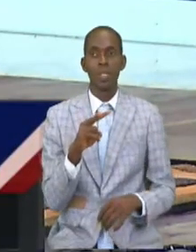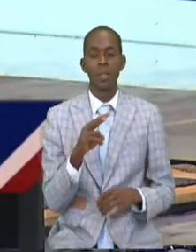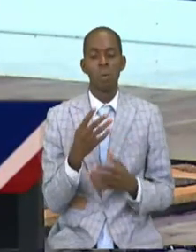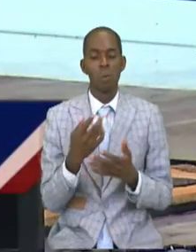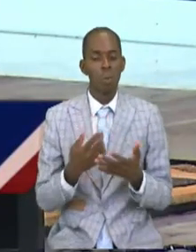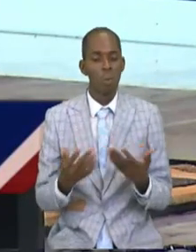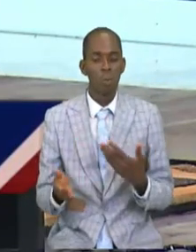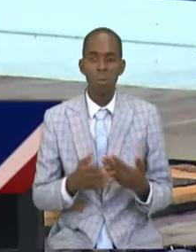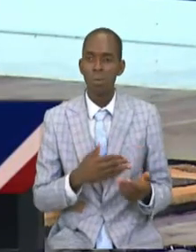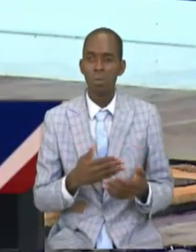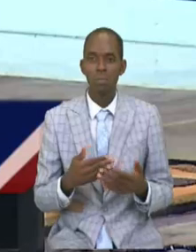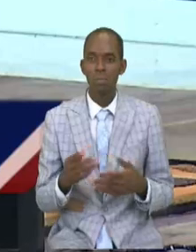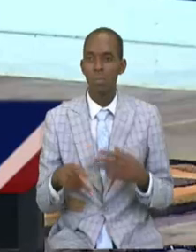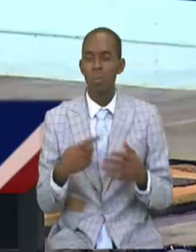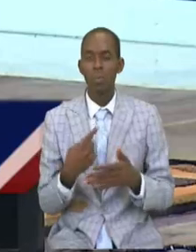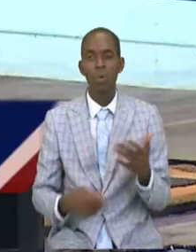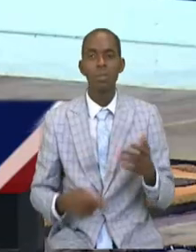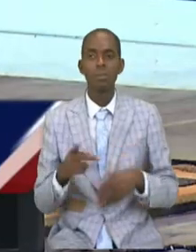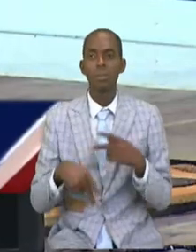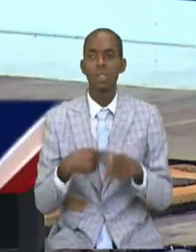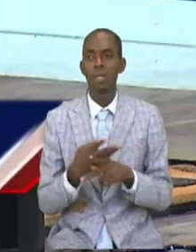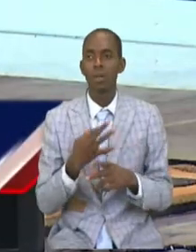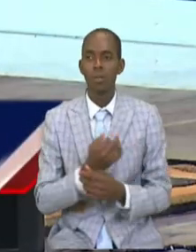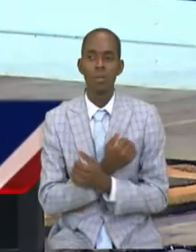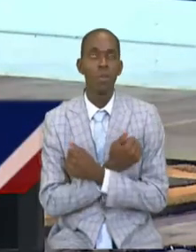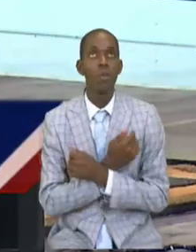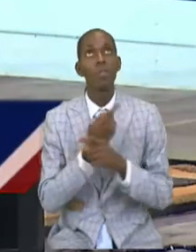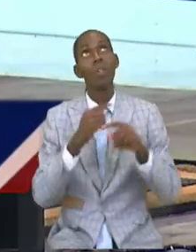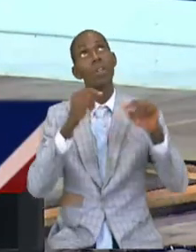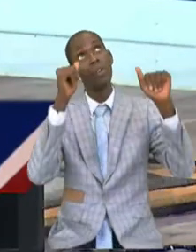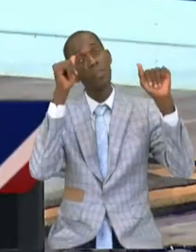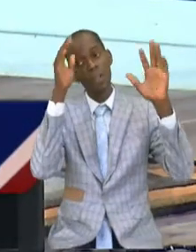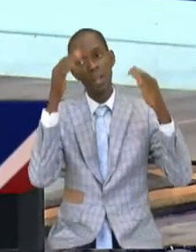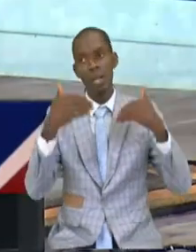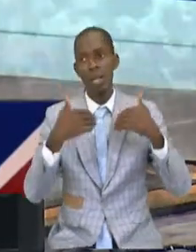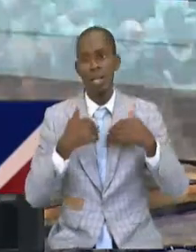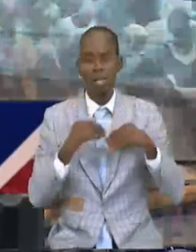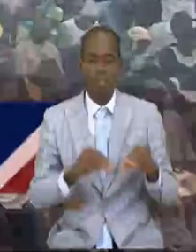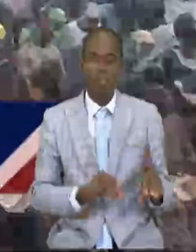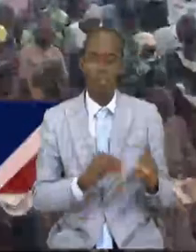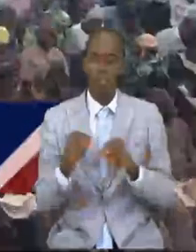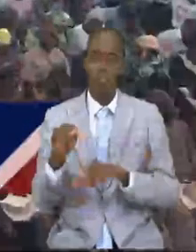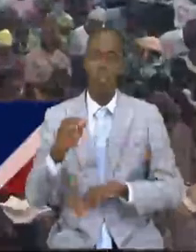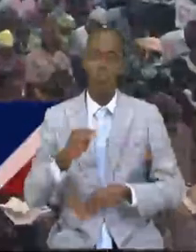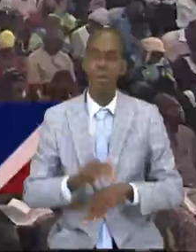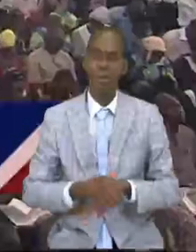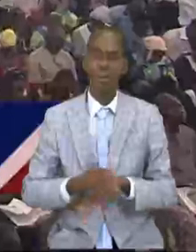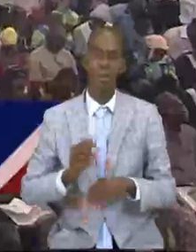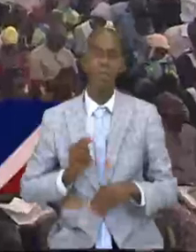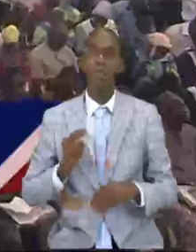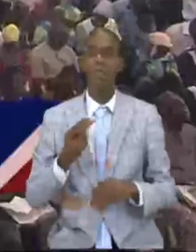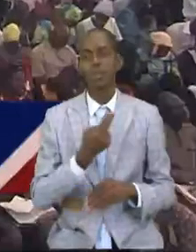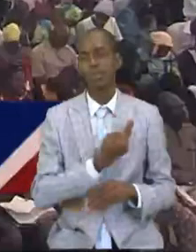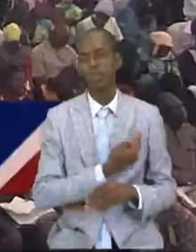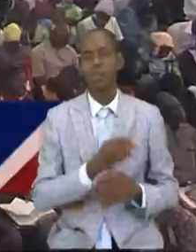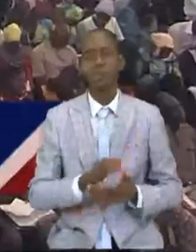Voyez quel amour. 1 Jean 3, 1. Voyez quel amour le Père nous a